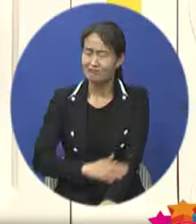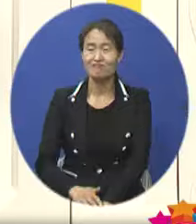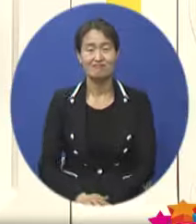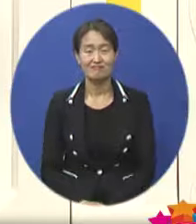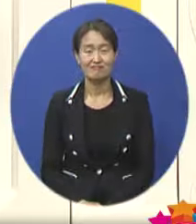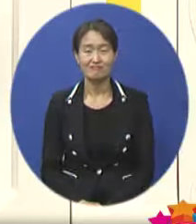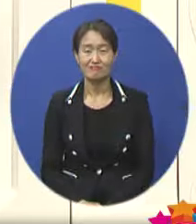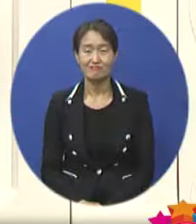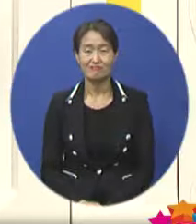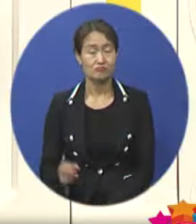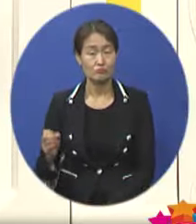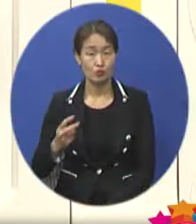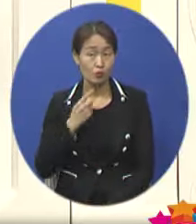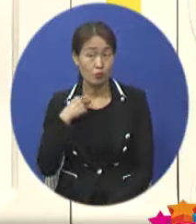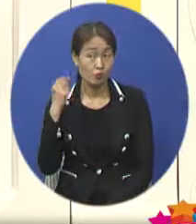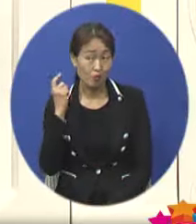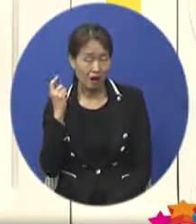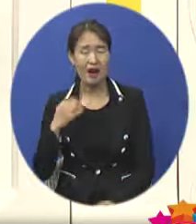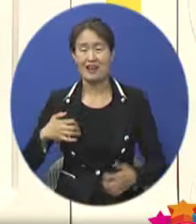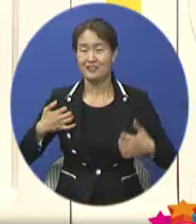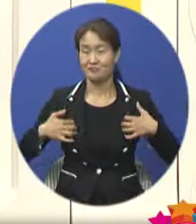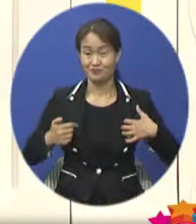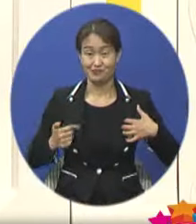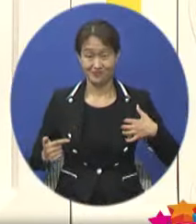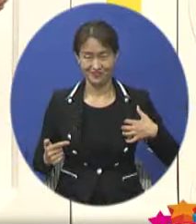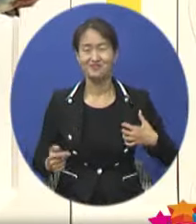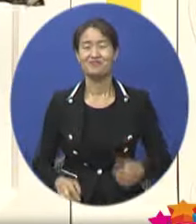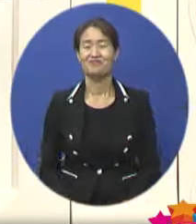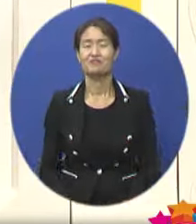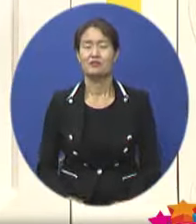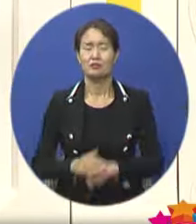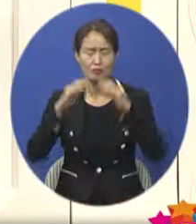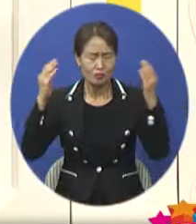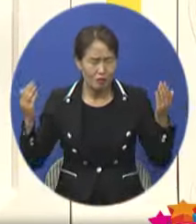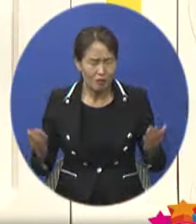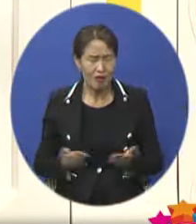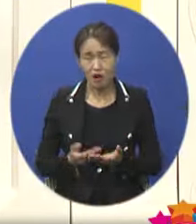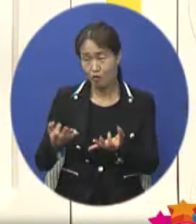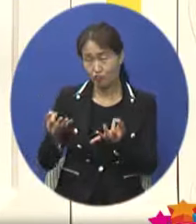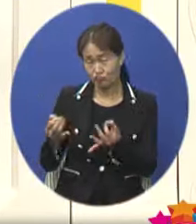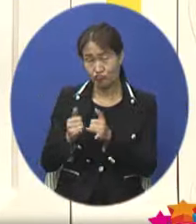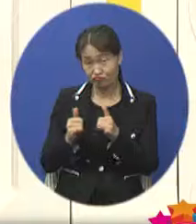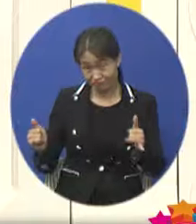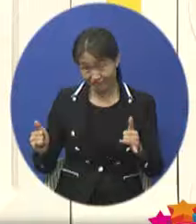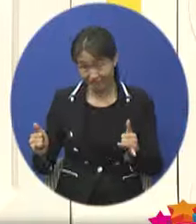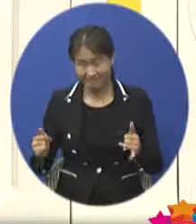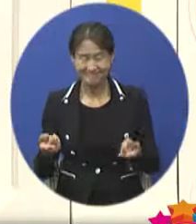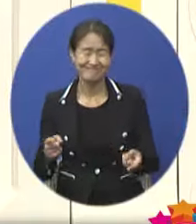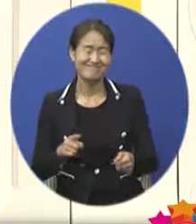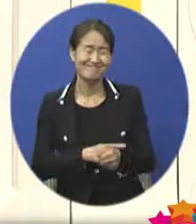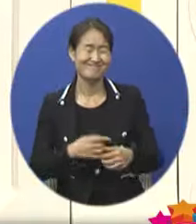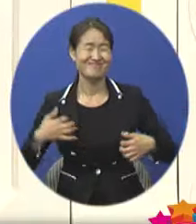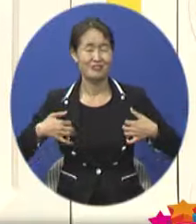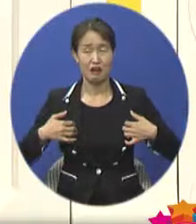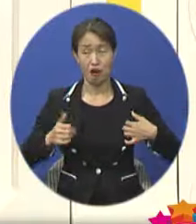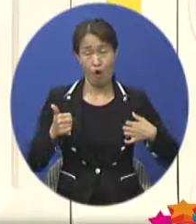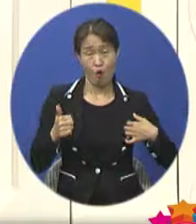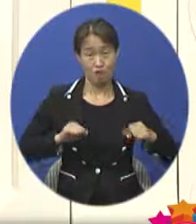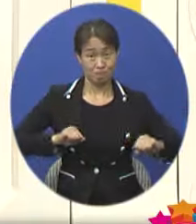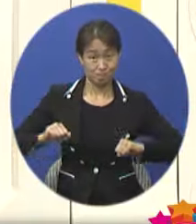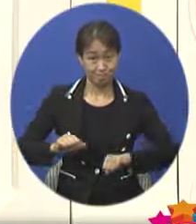잘하셨습니다. 네. 또 목소리가 즐거우시니까 네. 모두 시청하신 분들 다 즐거우실 것 같아요. 굉장히